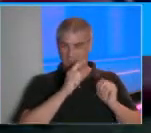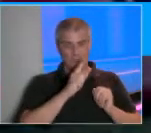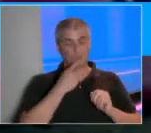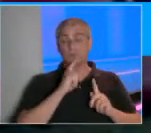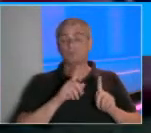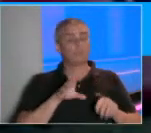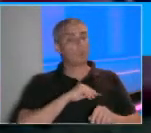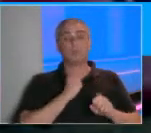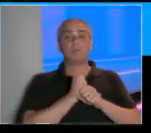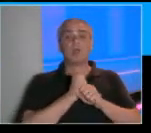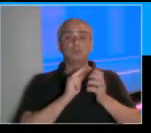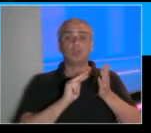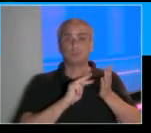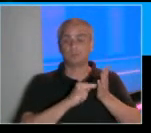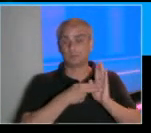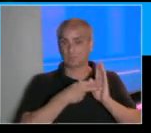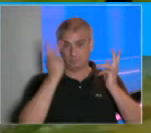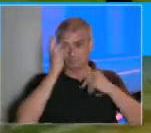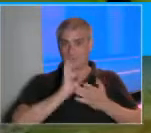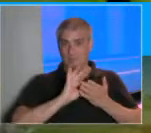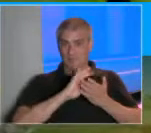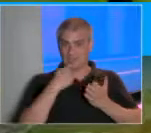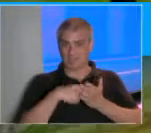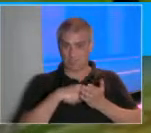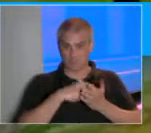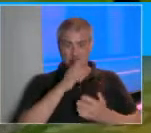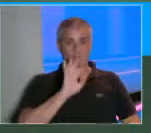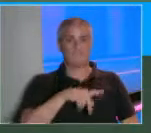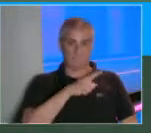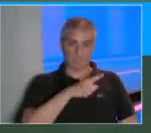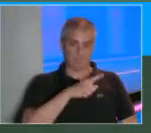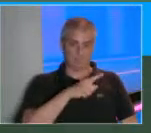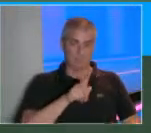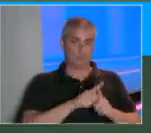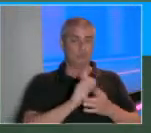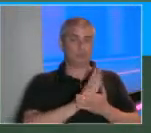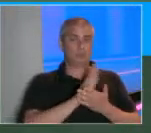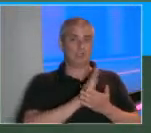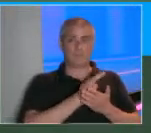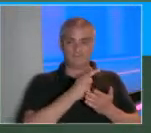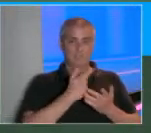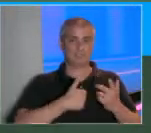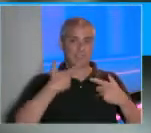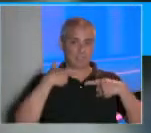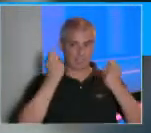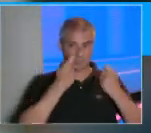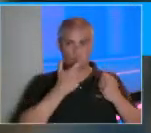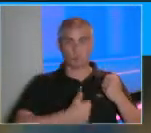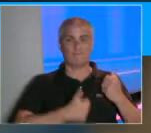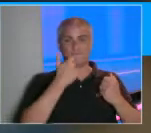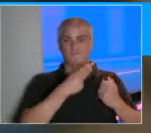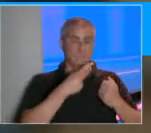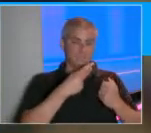המתווה שקבע משרד האוצר, וגם כמו שקבע שר החינוך ושר